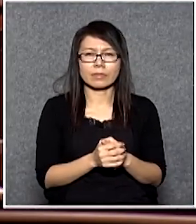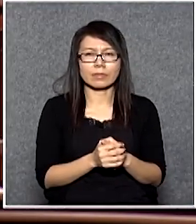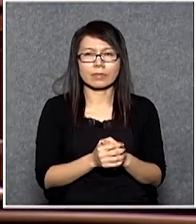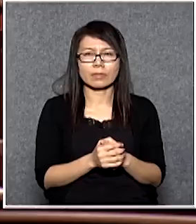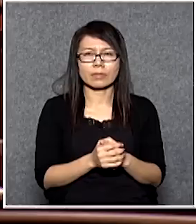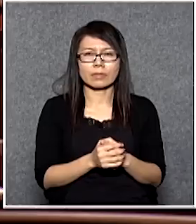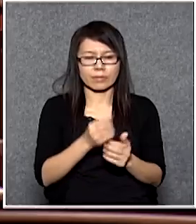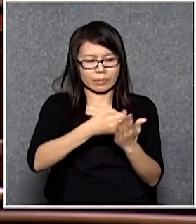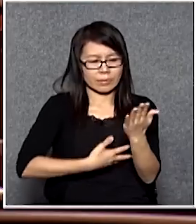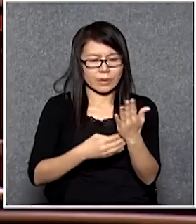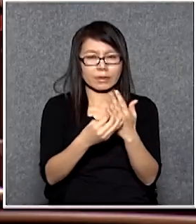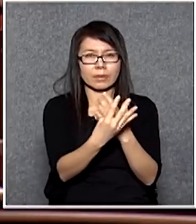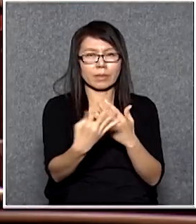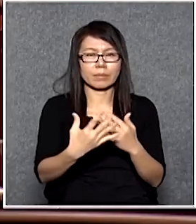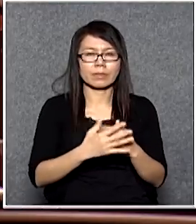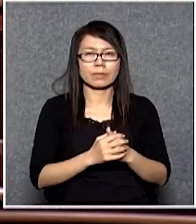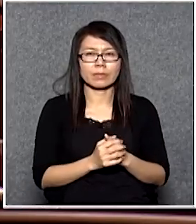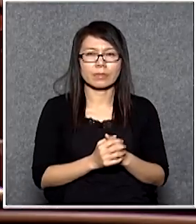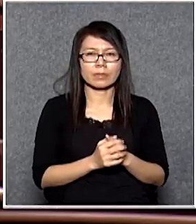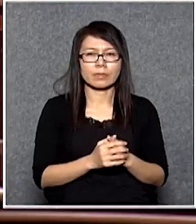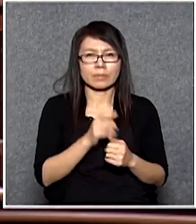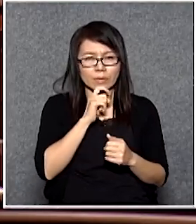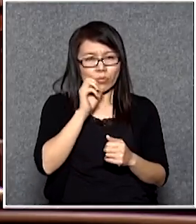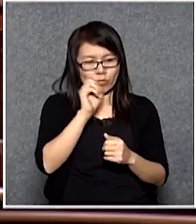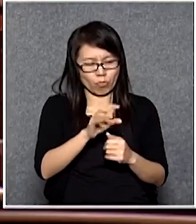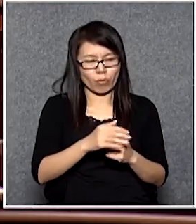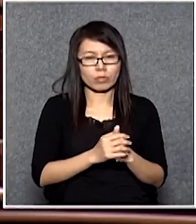四十五條有說